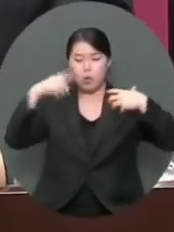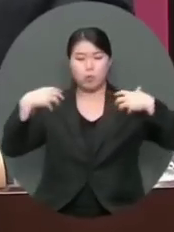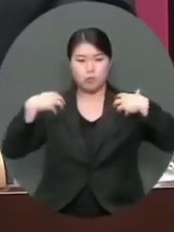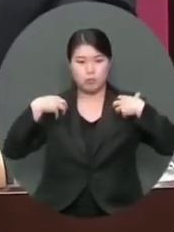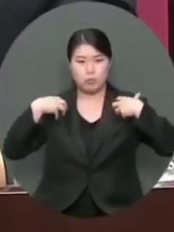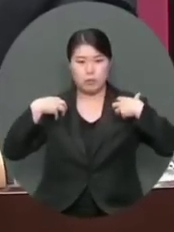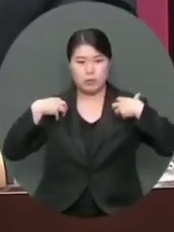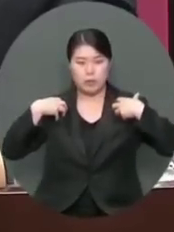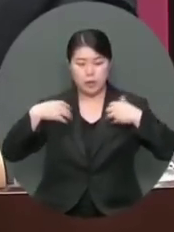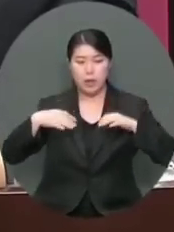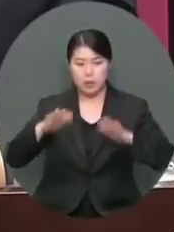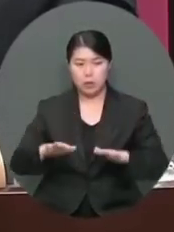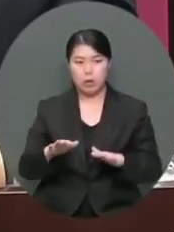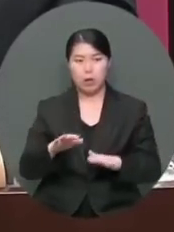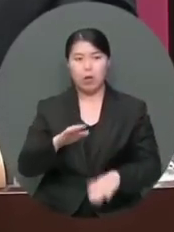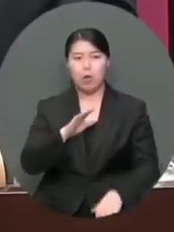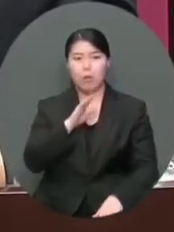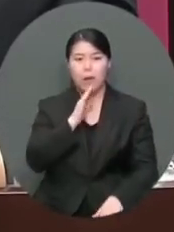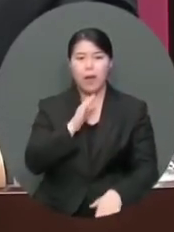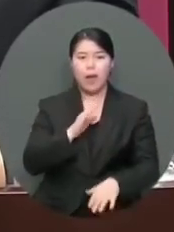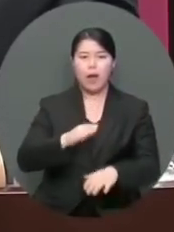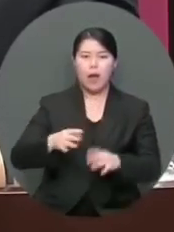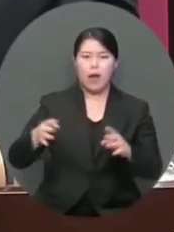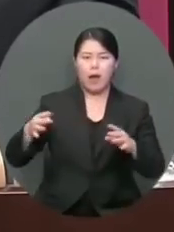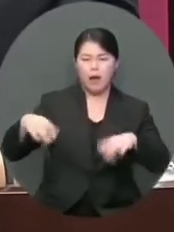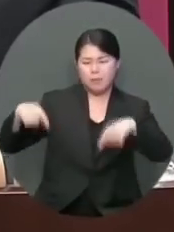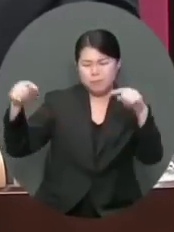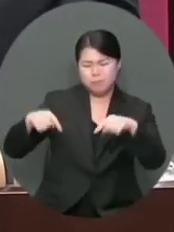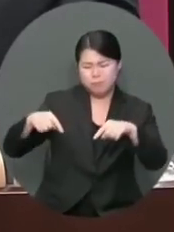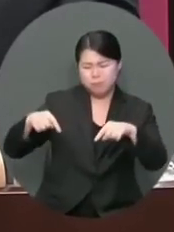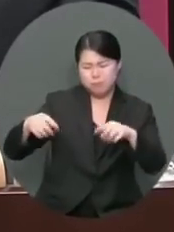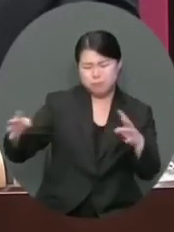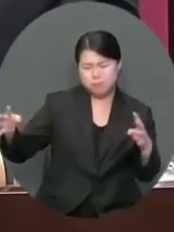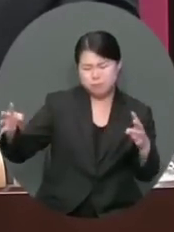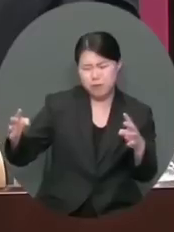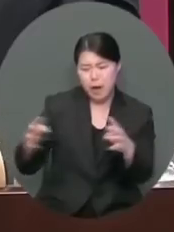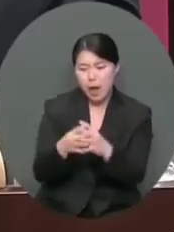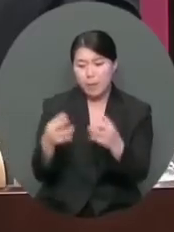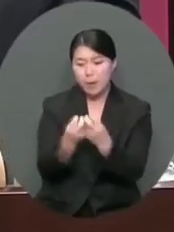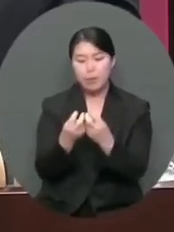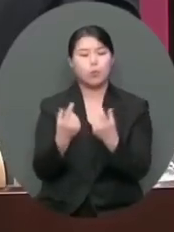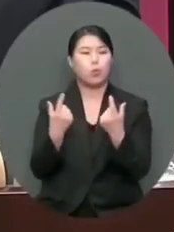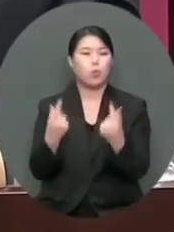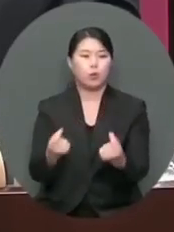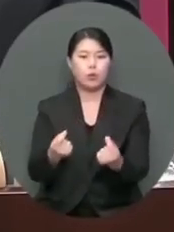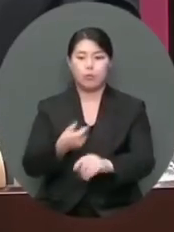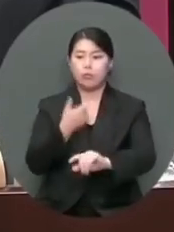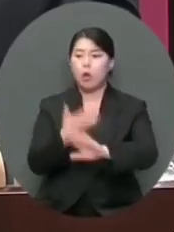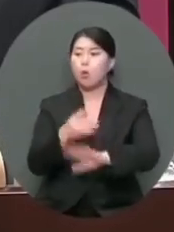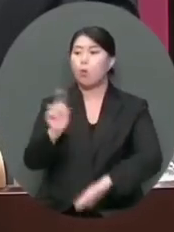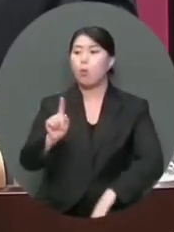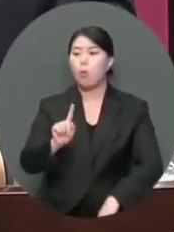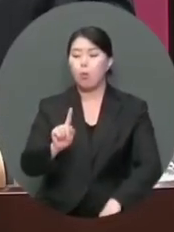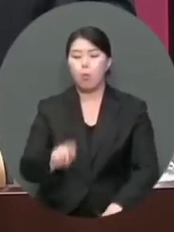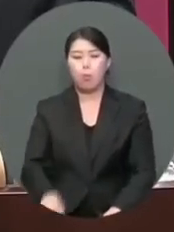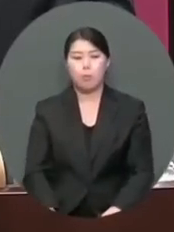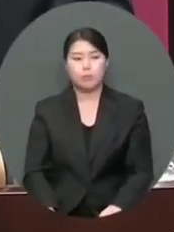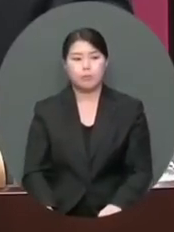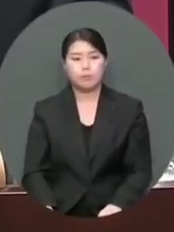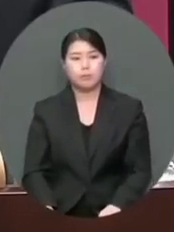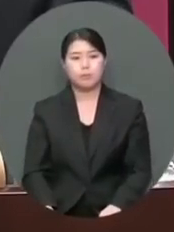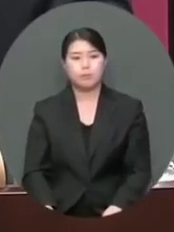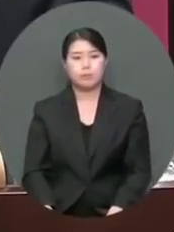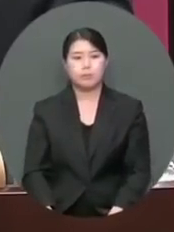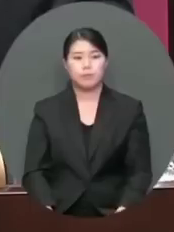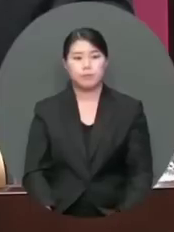문재인 정부에서 어렵게 타결한 모든 방안과 똑같습니다. 자, 다르면 말씀해 보세요. 정부 입장이 그러면